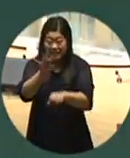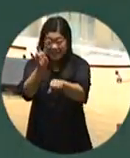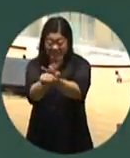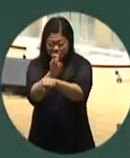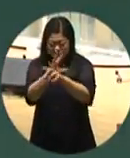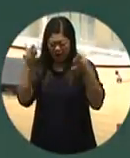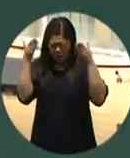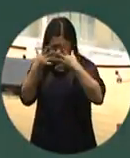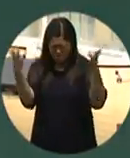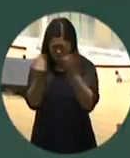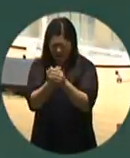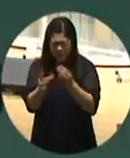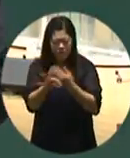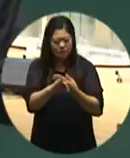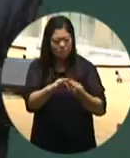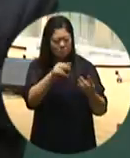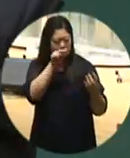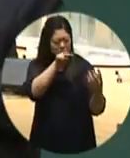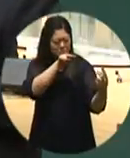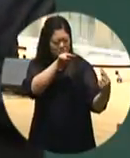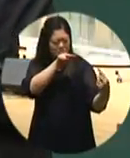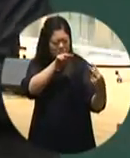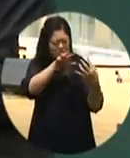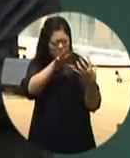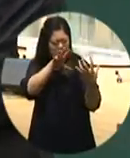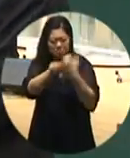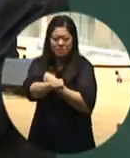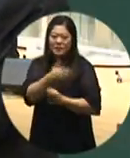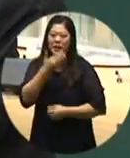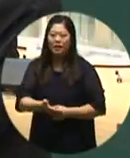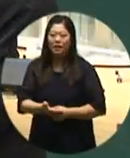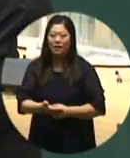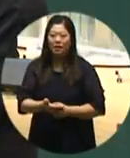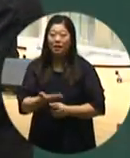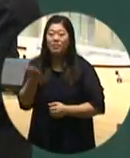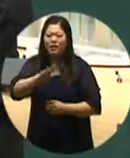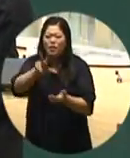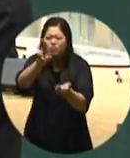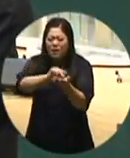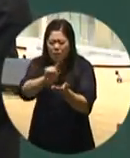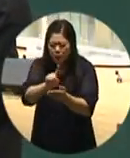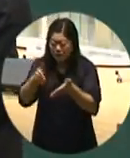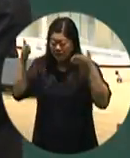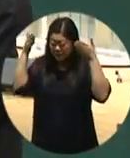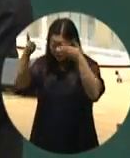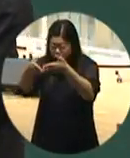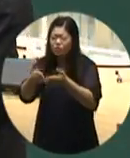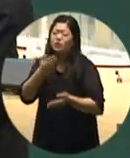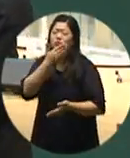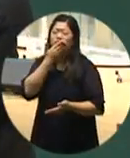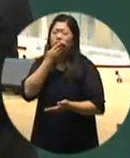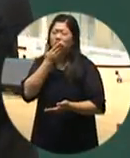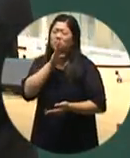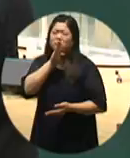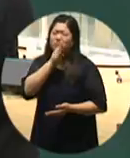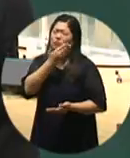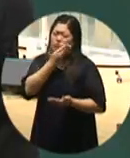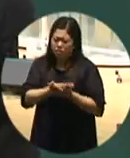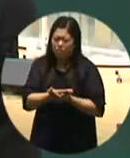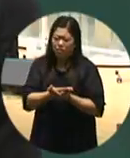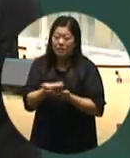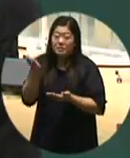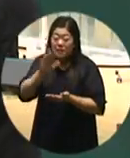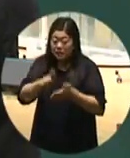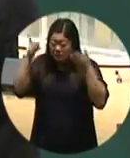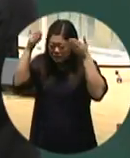So you can see those things that are 24 hours. 그 문제는 어디에 24 하느냐 이게 문제라. The real problem is where are you putting your